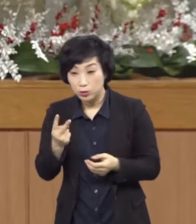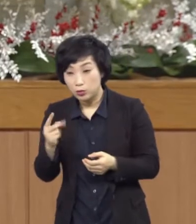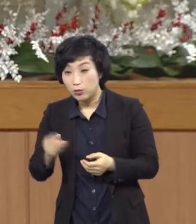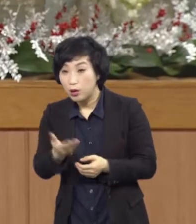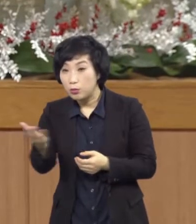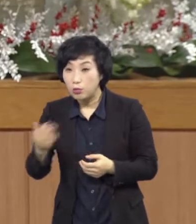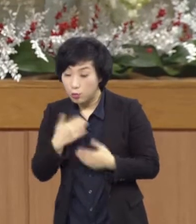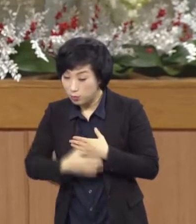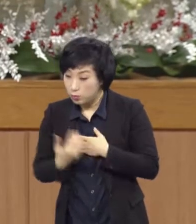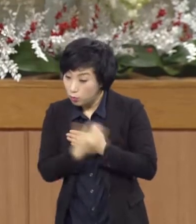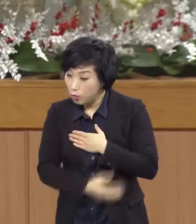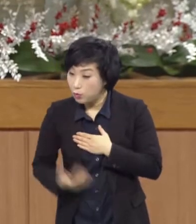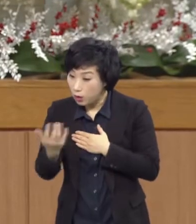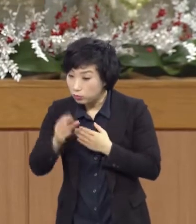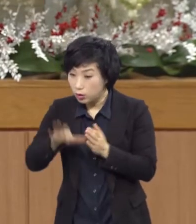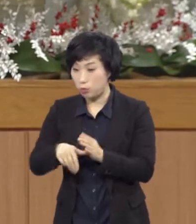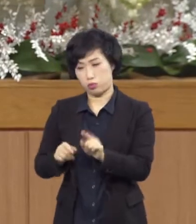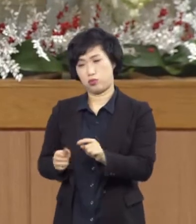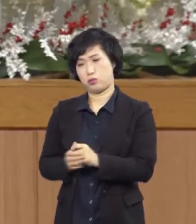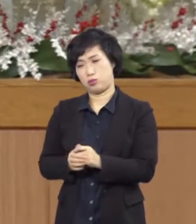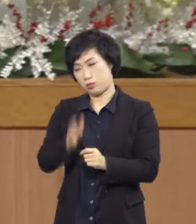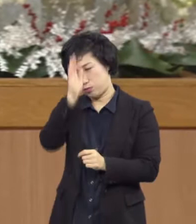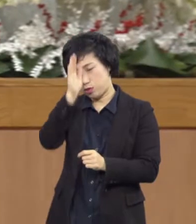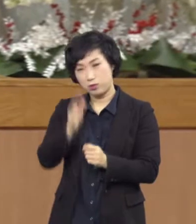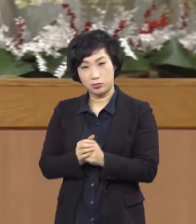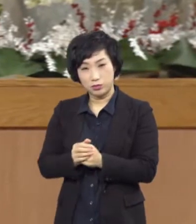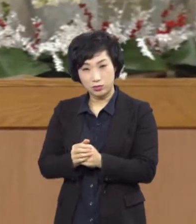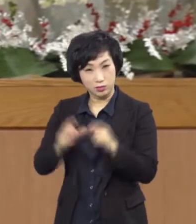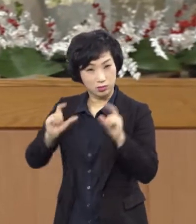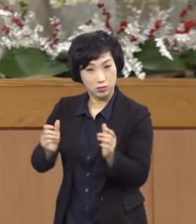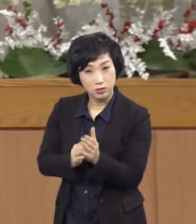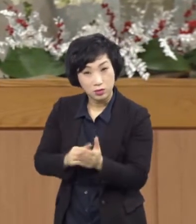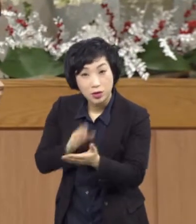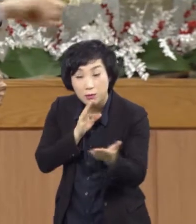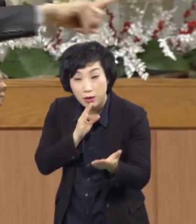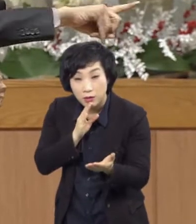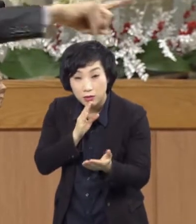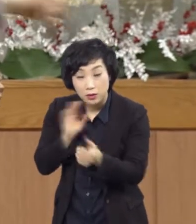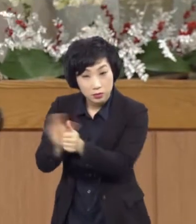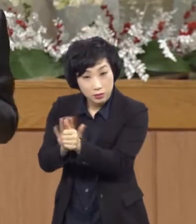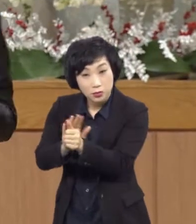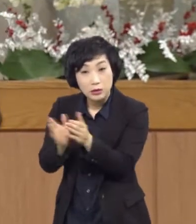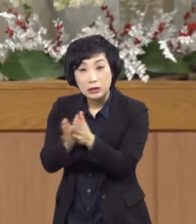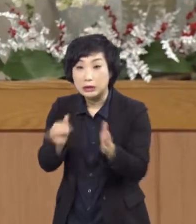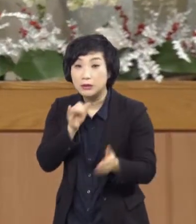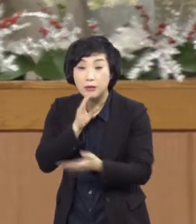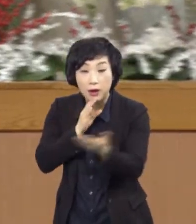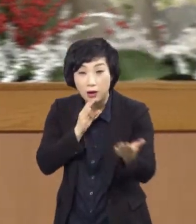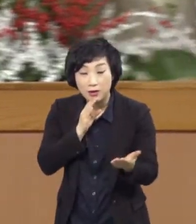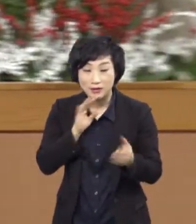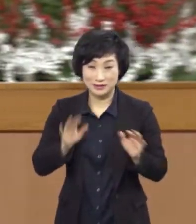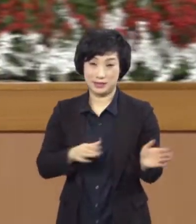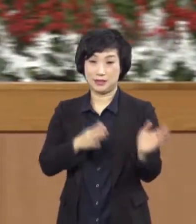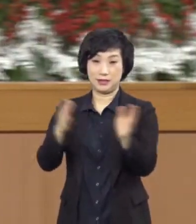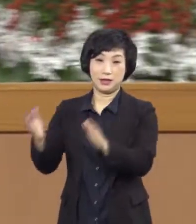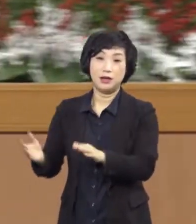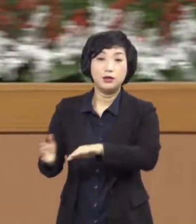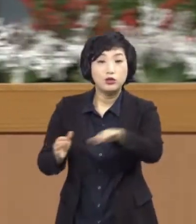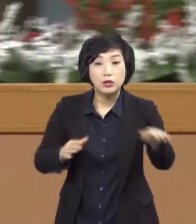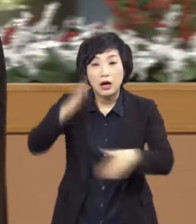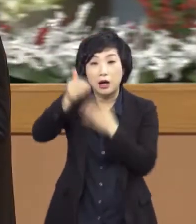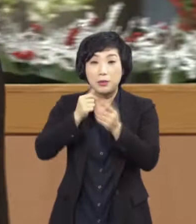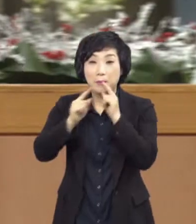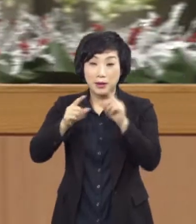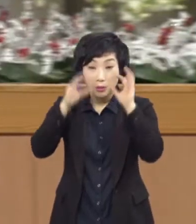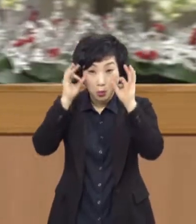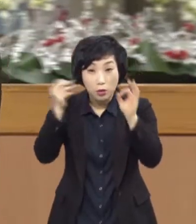생겼네요. 해야 그때부터 치료가 시작됩니다. 바로 우리 인간이 하나님 말씀을 듣고